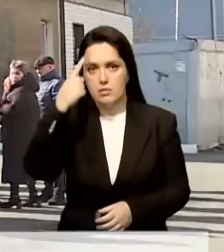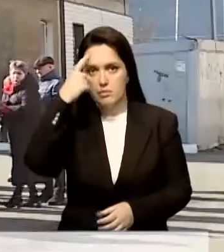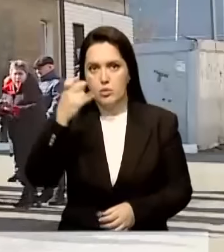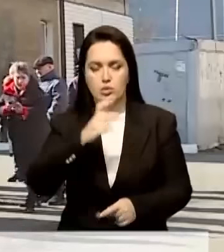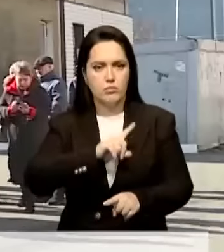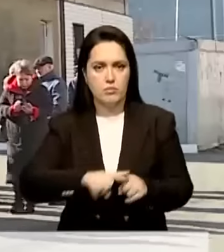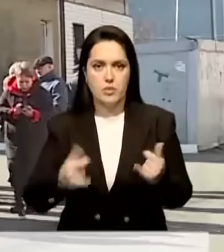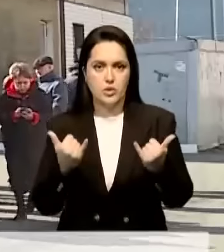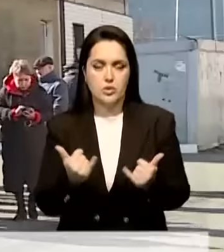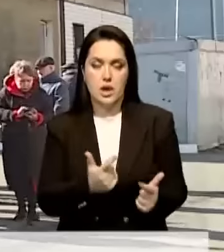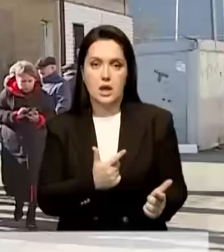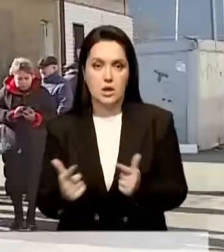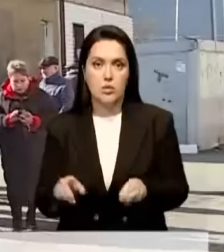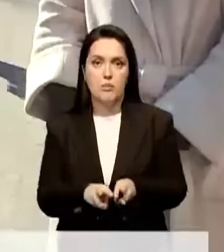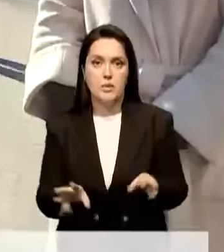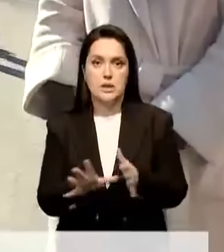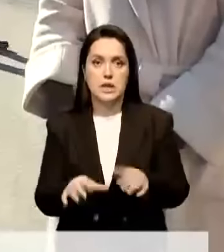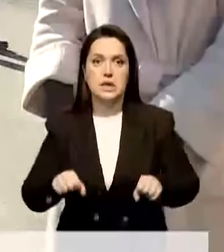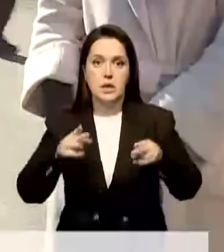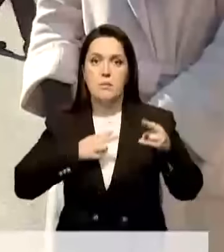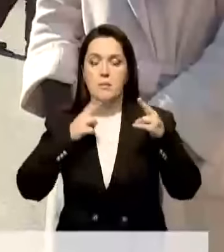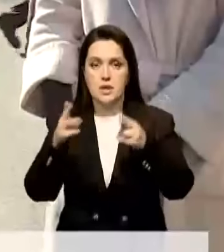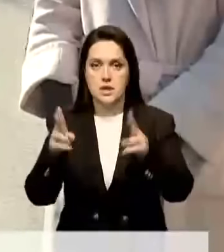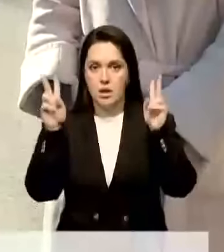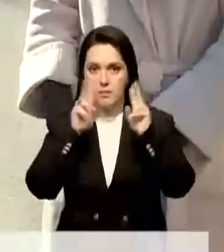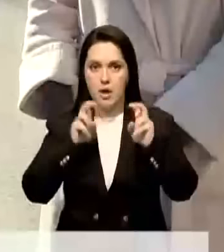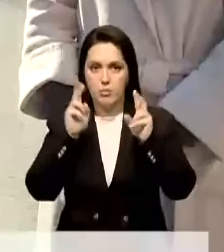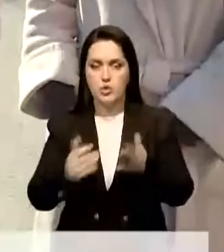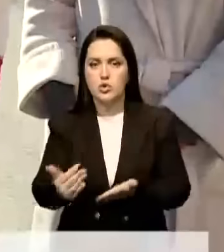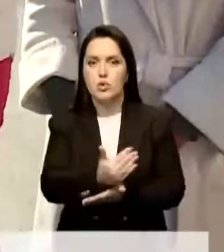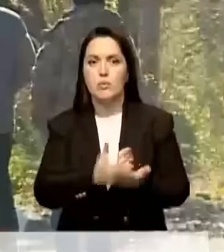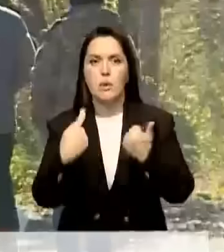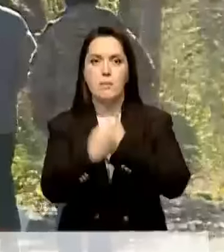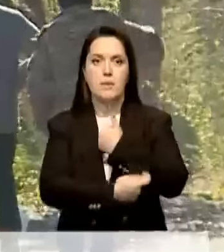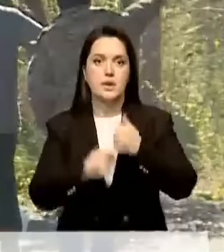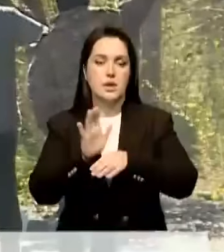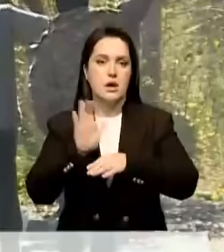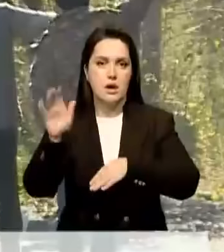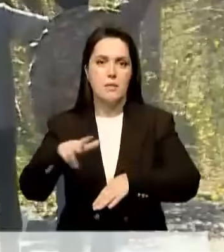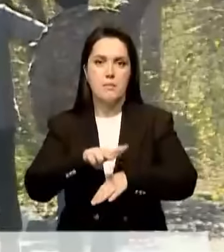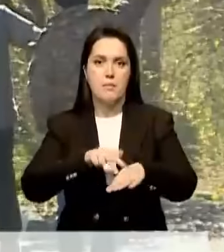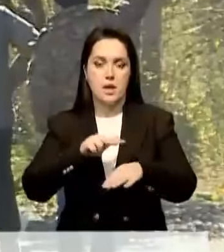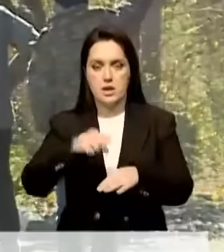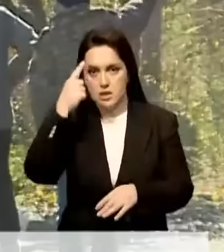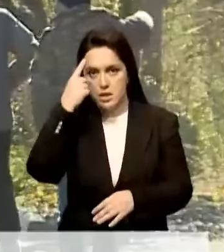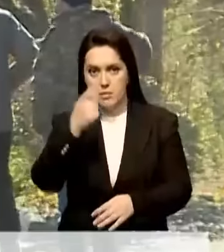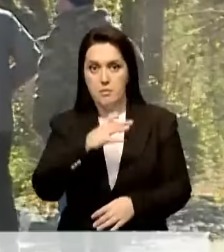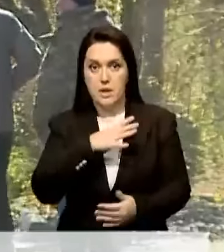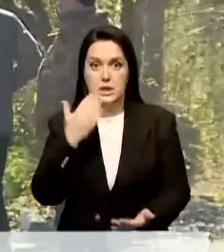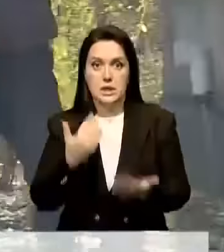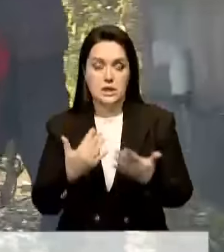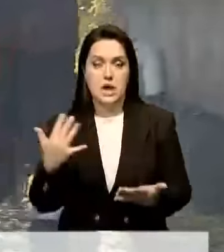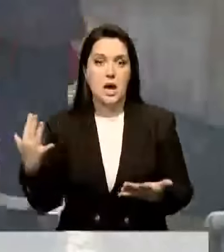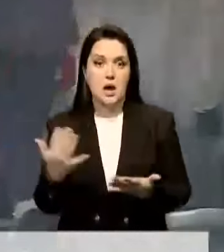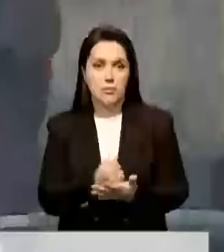завершить сегодня. Министр энергетики посетит регион с проверкой, а собранные материалы направит в правоохранительные органы, сообщил он. Если